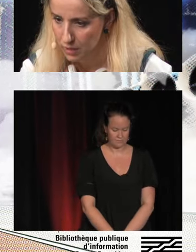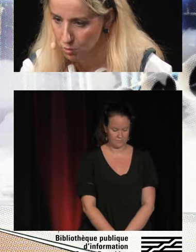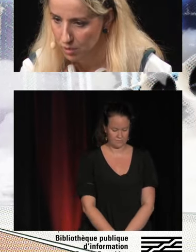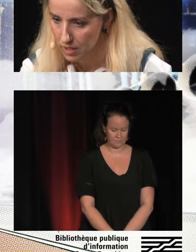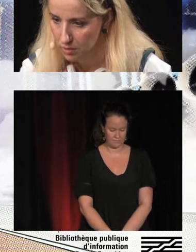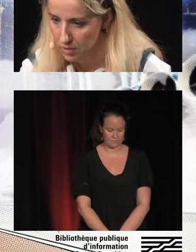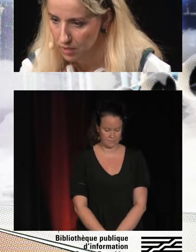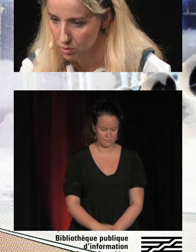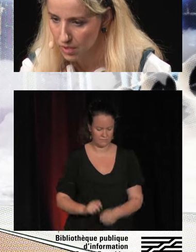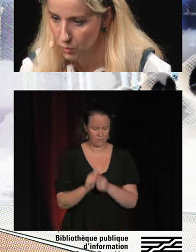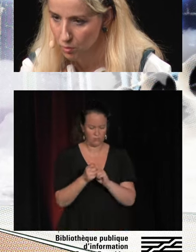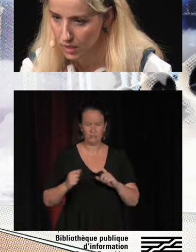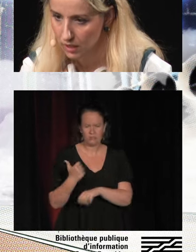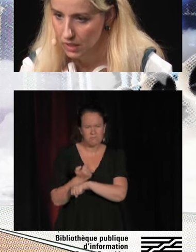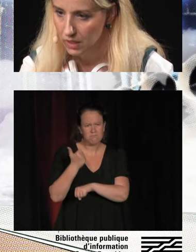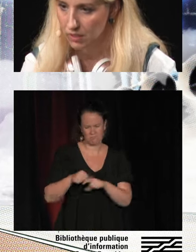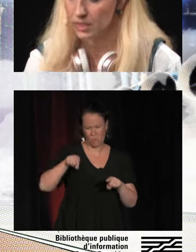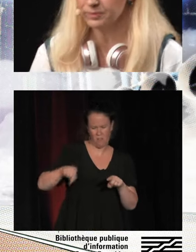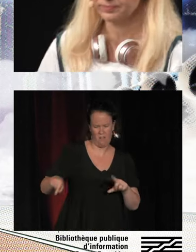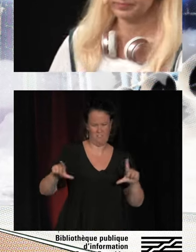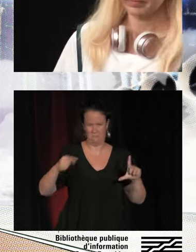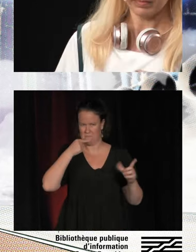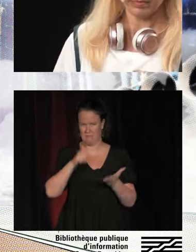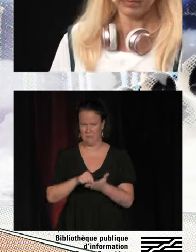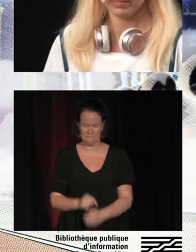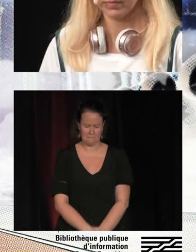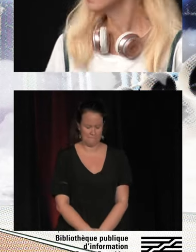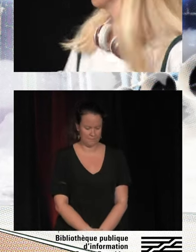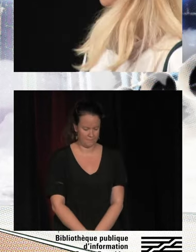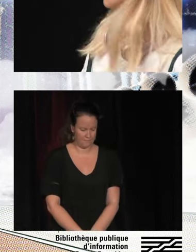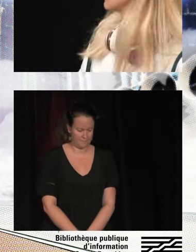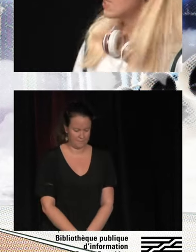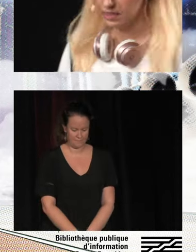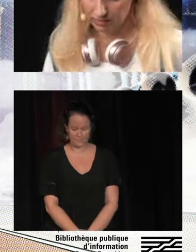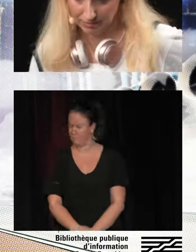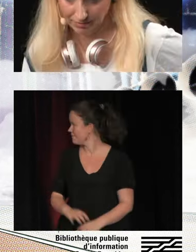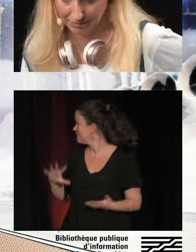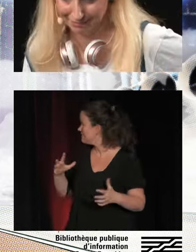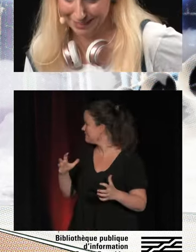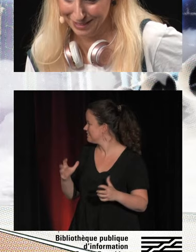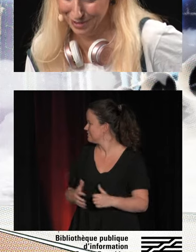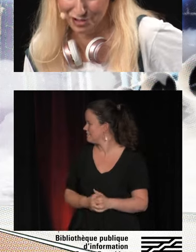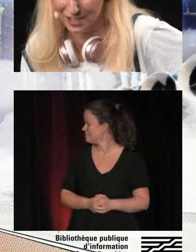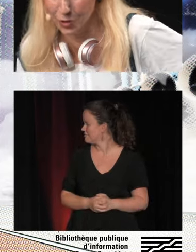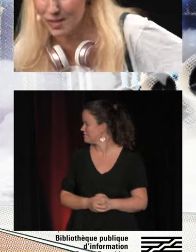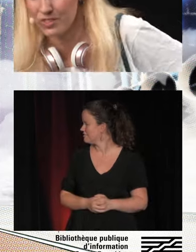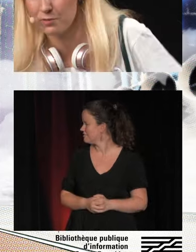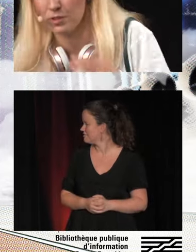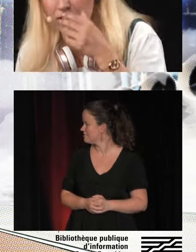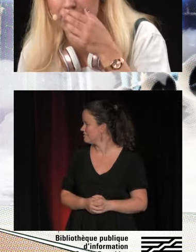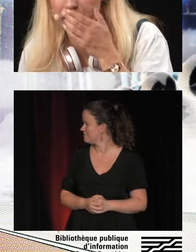Je vais remettre le truc là, ce sera mieux pour là. Voilà. Pourquoi ça lag? Le jeu est complètement en train de